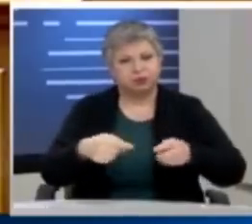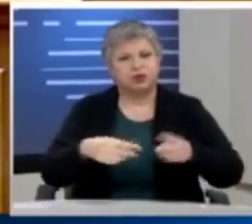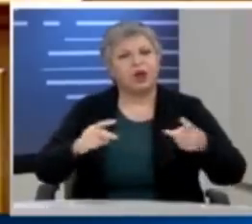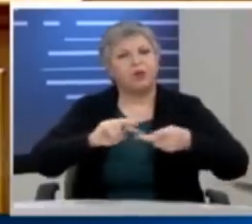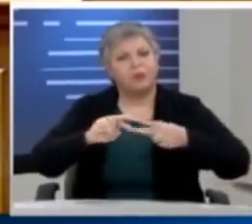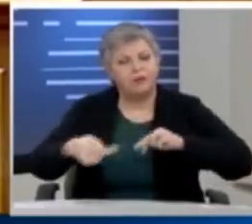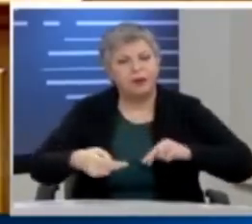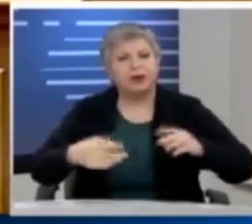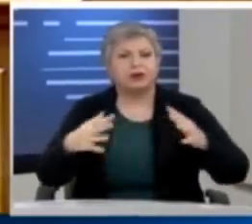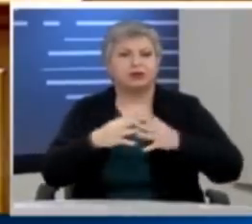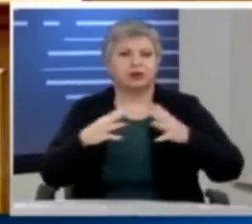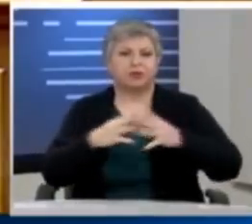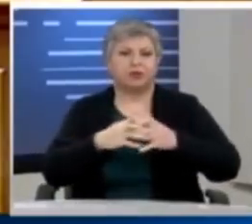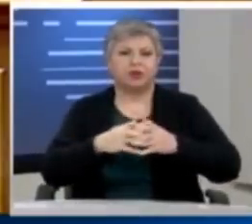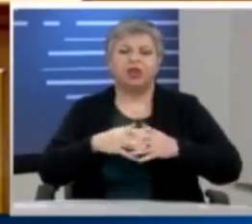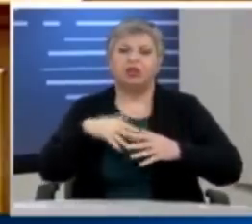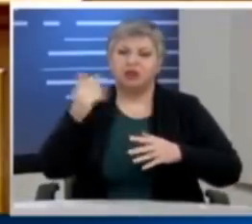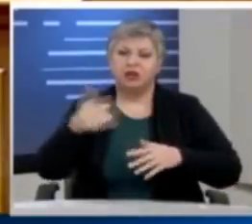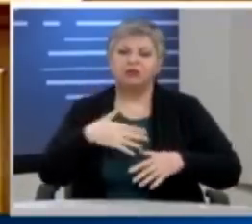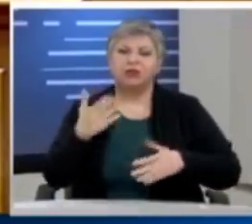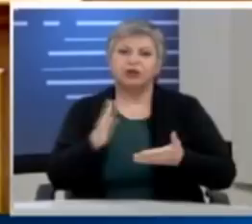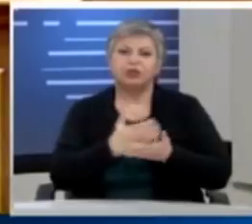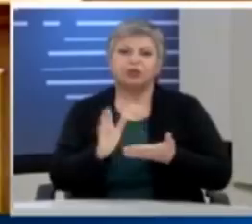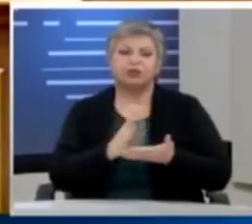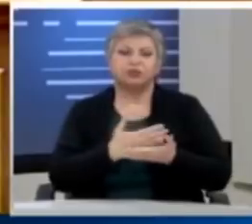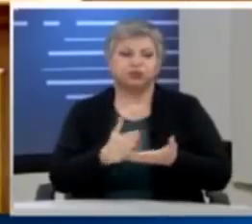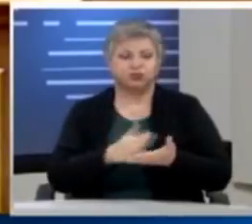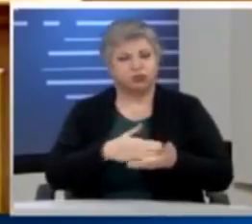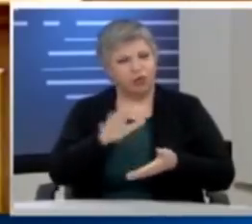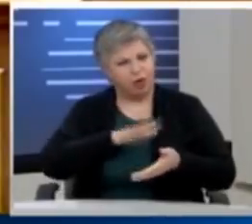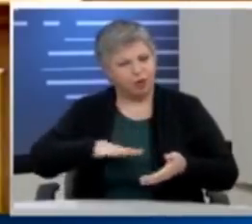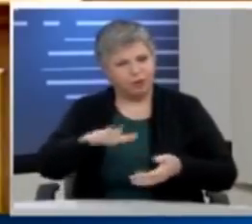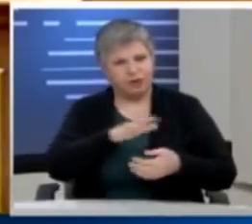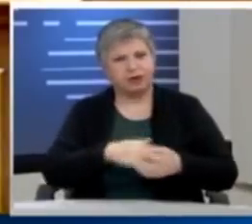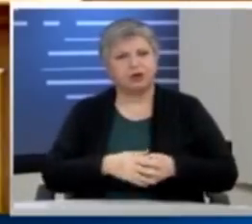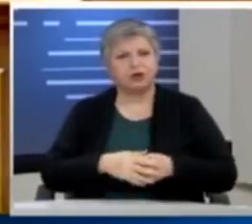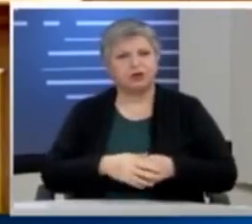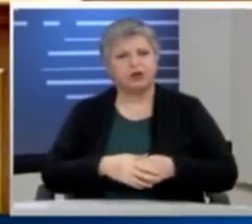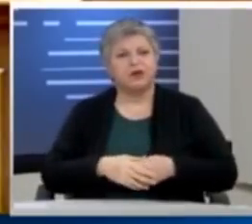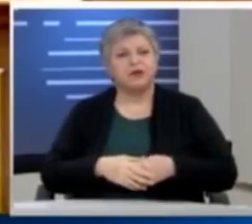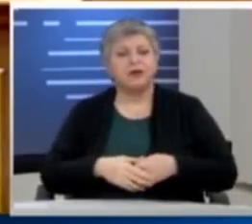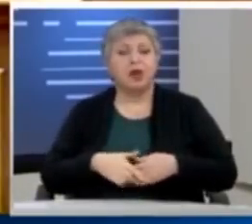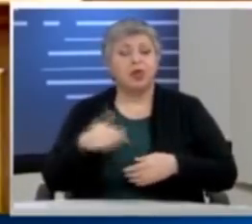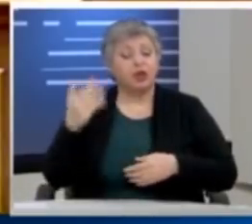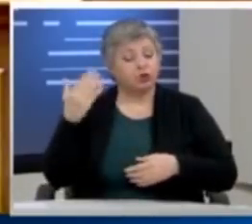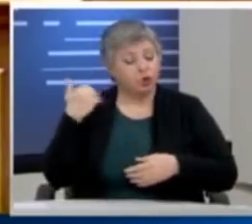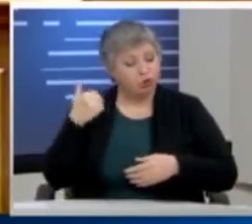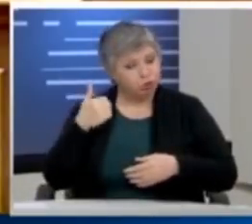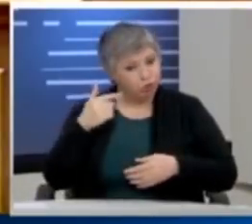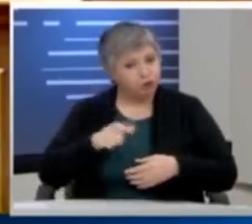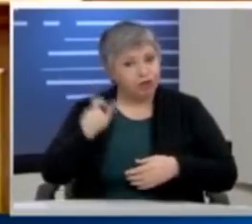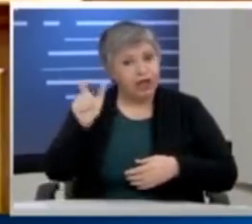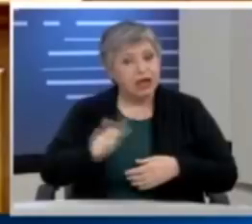μεγάλες δυνάμεις να κατακαιρματίζουν τα Βαλκάνια. Αυτή είναι η βασική αφετηρική διαφωνία, την οποία θέλαμε να